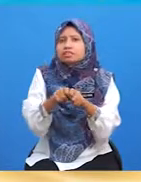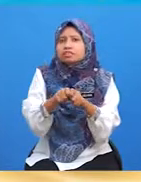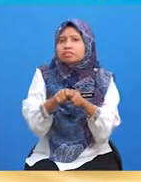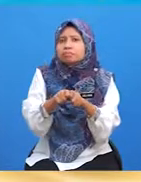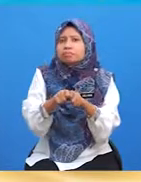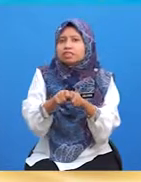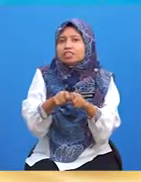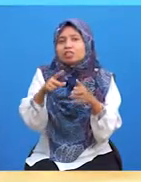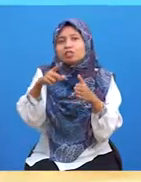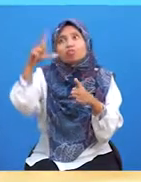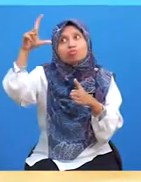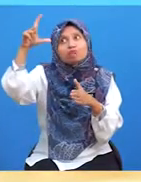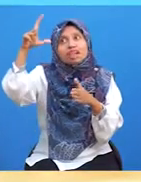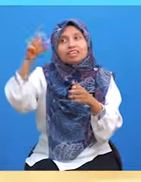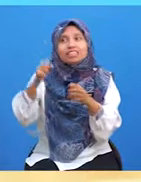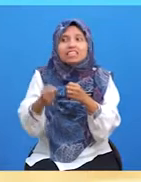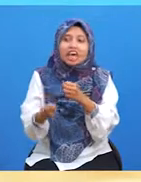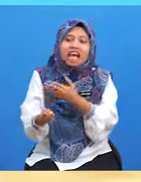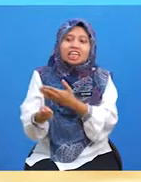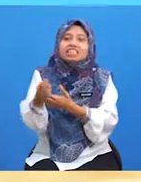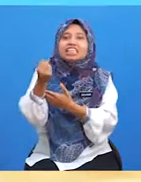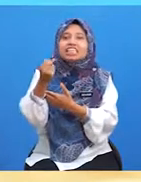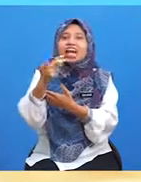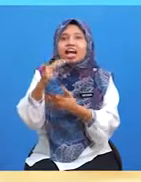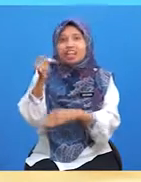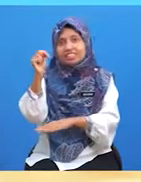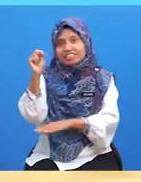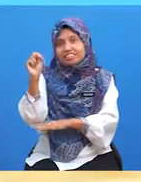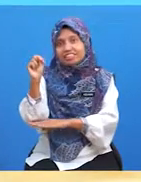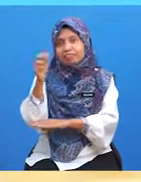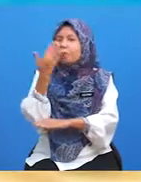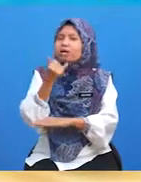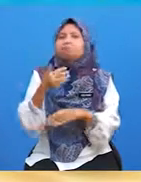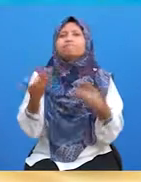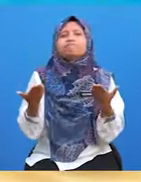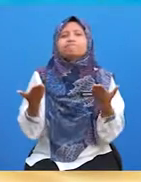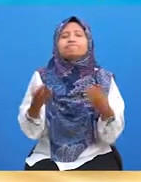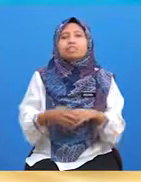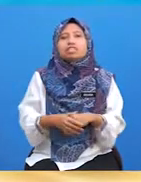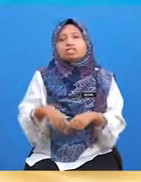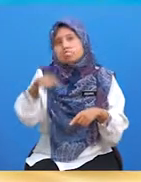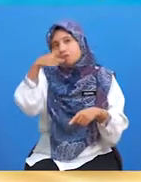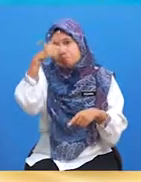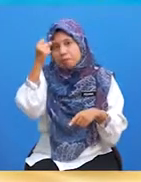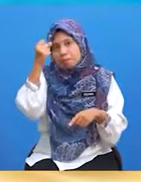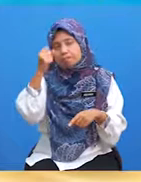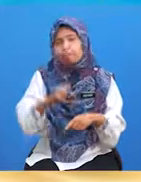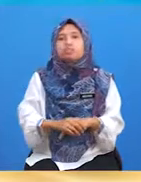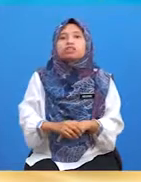rembulan kesiangan?" Mengapa kita samakan dia dengan rembulan kesiangan? Hal ini